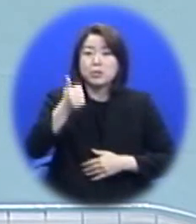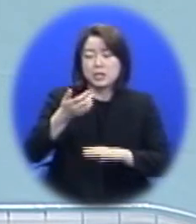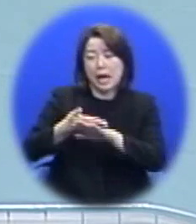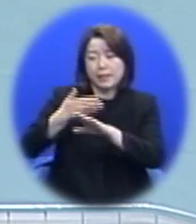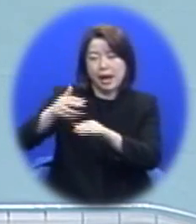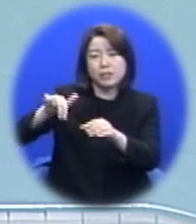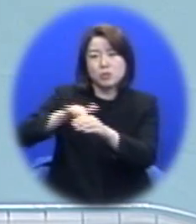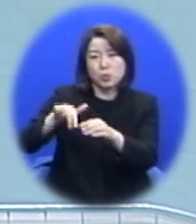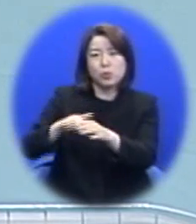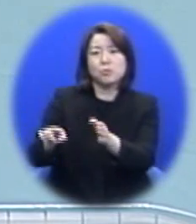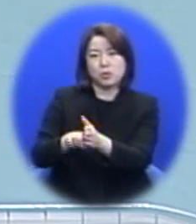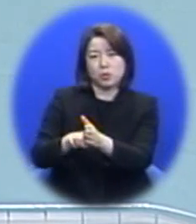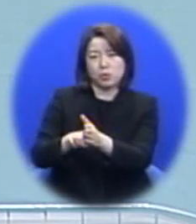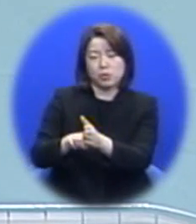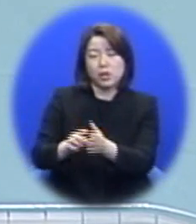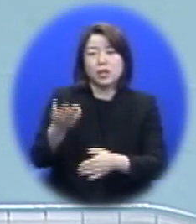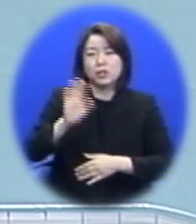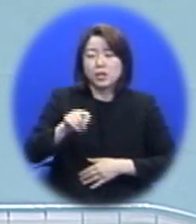섬겼어요.